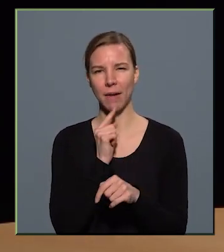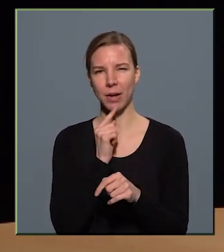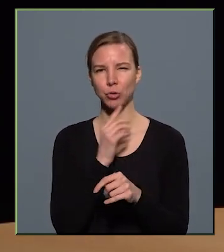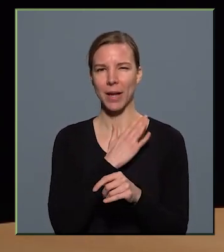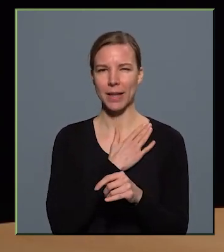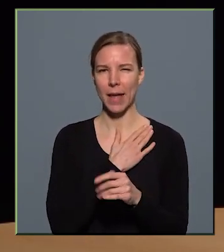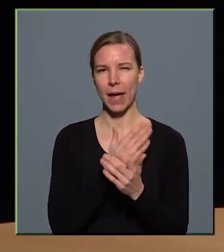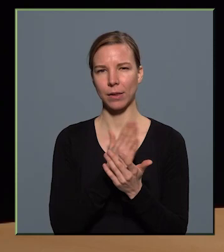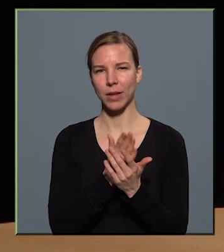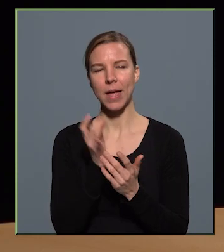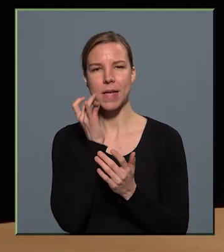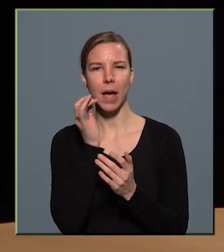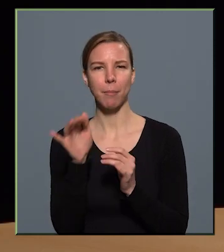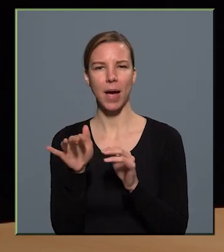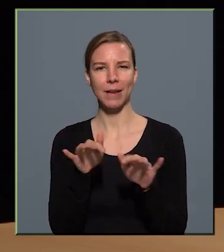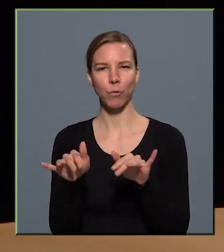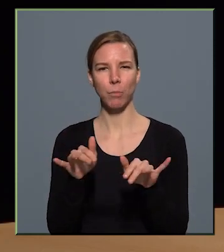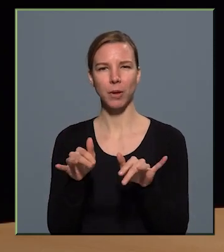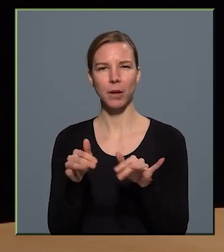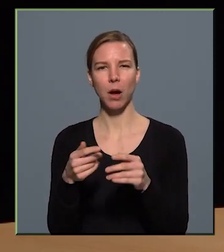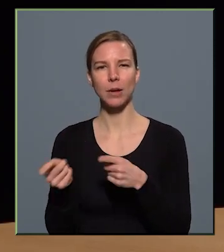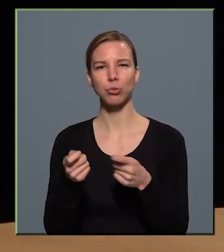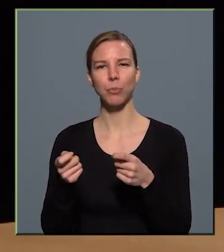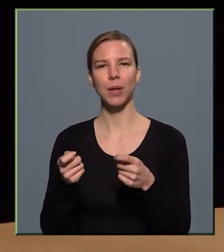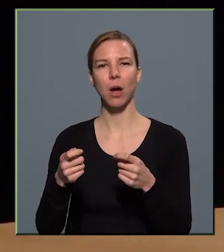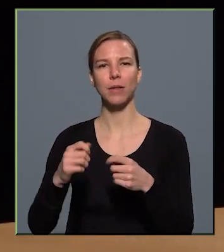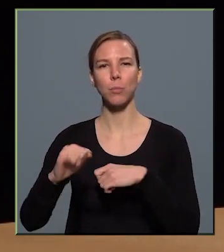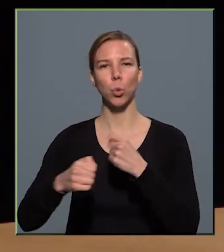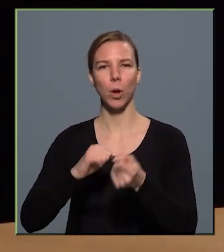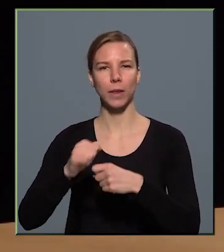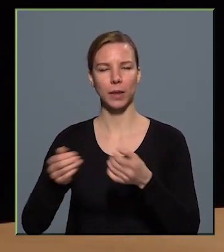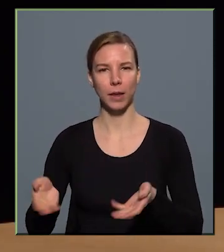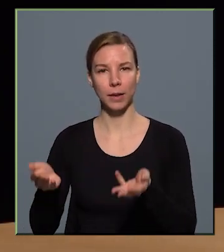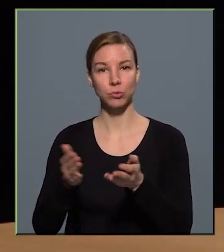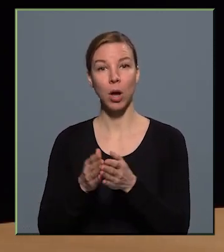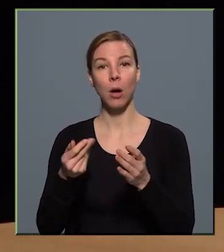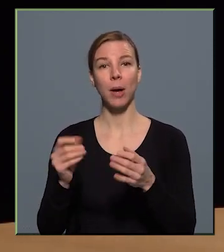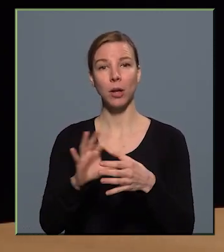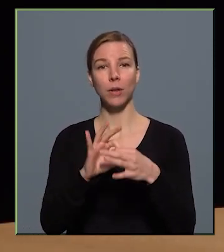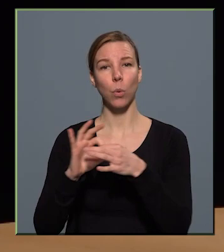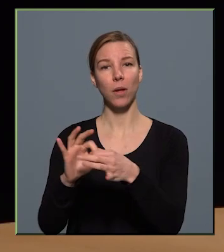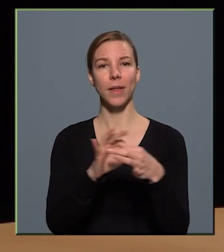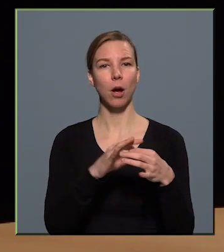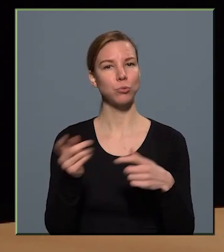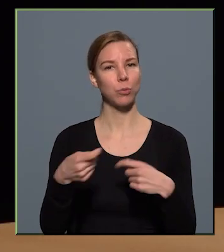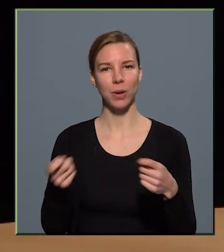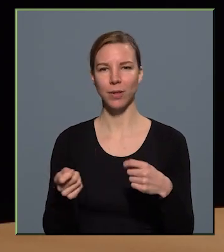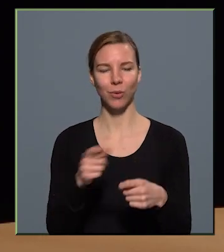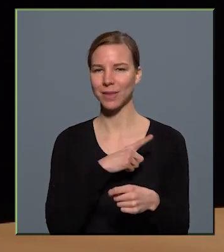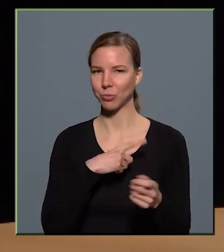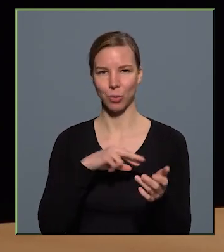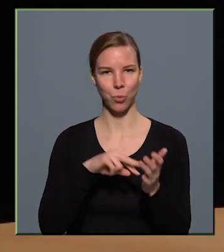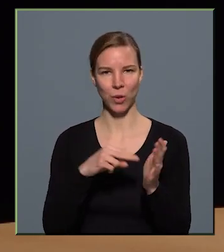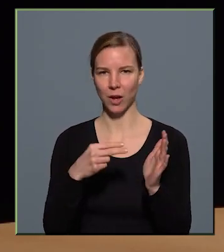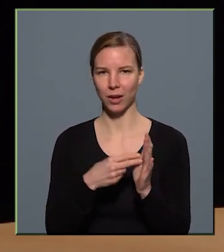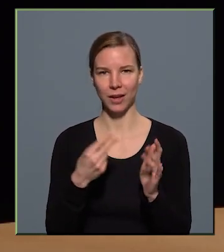inkább informatika és piacműködtetés. Hiszen ezen az összekapcsolt piacon nem csak műszaki kérdés, hogy a villamosenergia